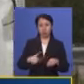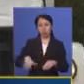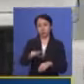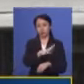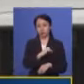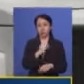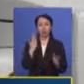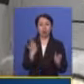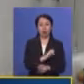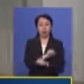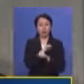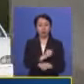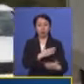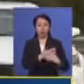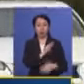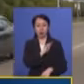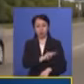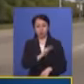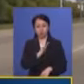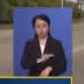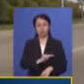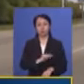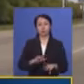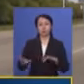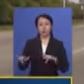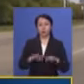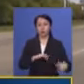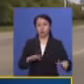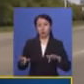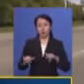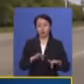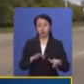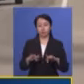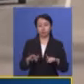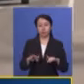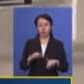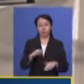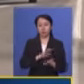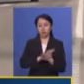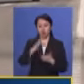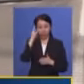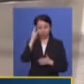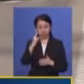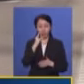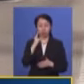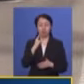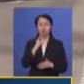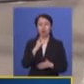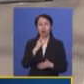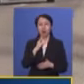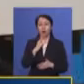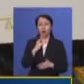совместно с экологами и волонтерами работали в рамках оперативно-профилактического мероприятия «ТАЗА Казахстан». Выявлено